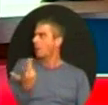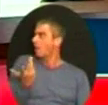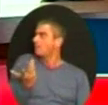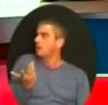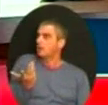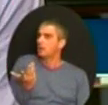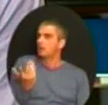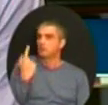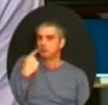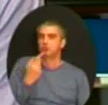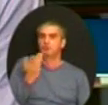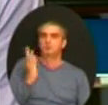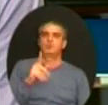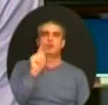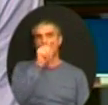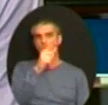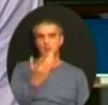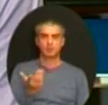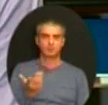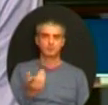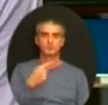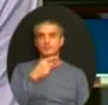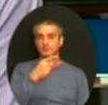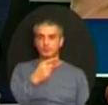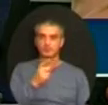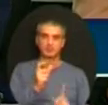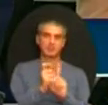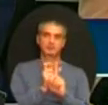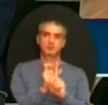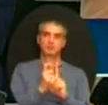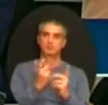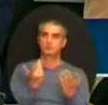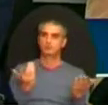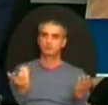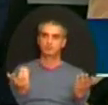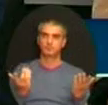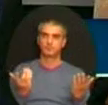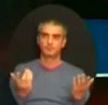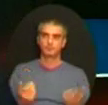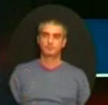כי... אם זה ישחית אותם, זה ישחית אותם לכם. כי הוא יחסום. למה?